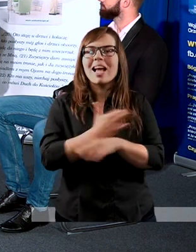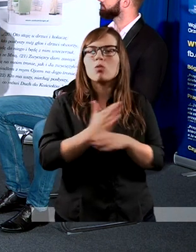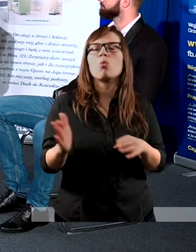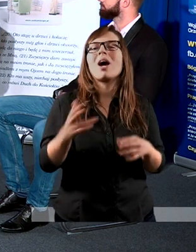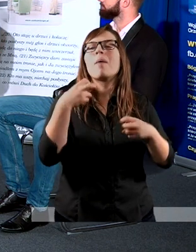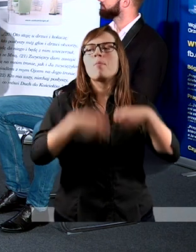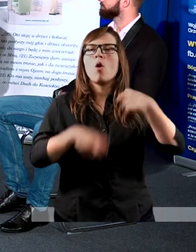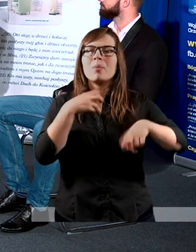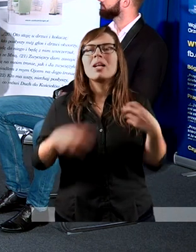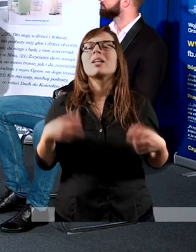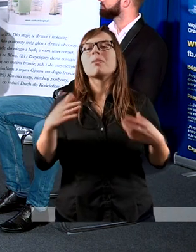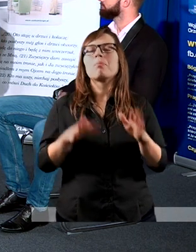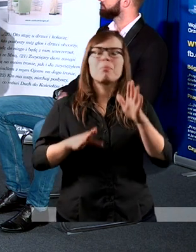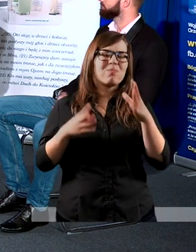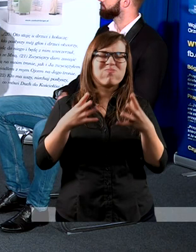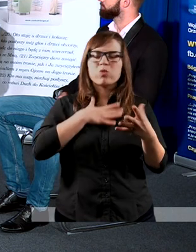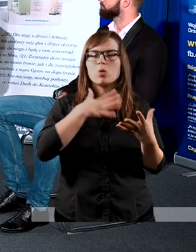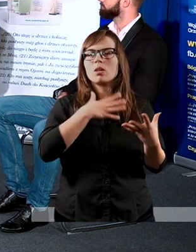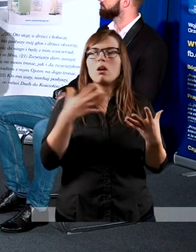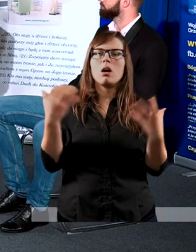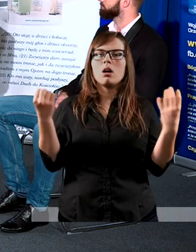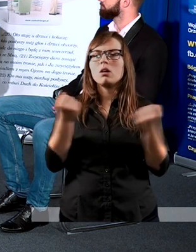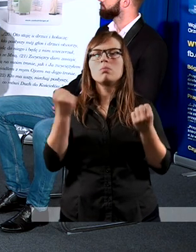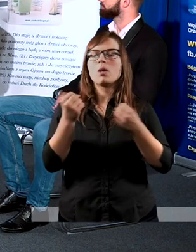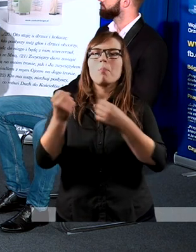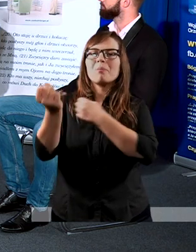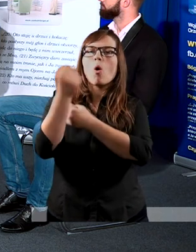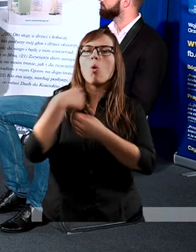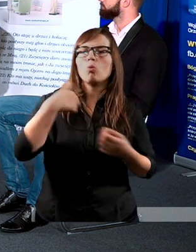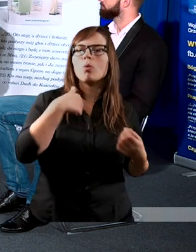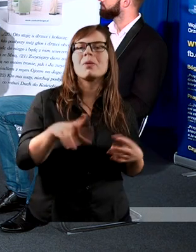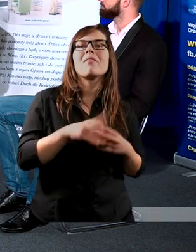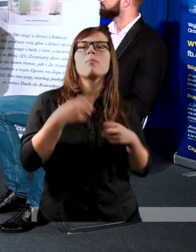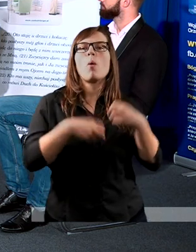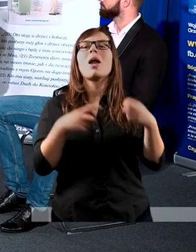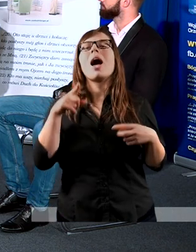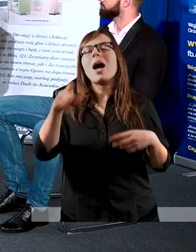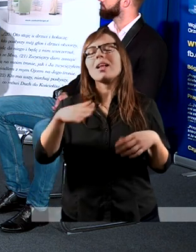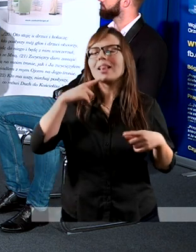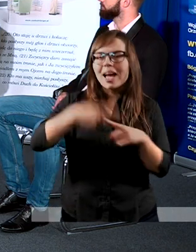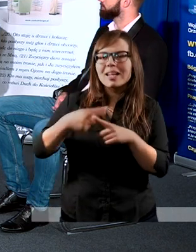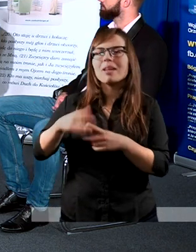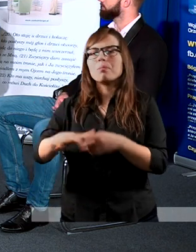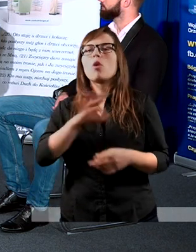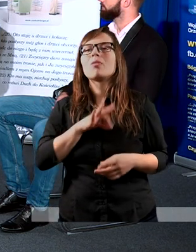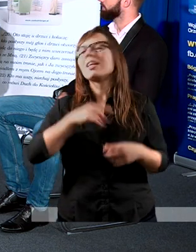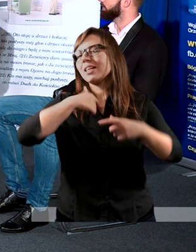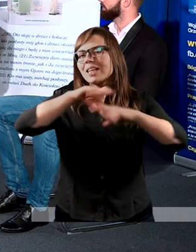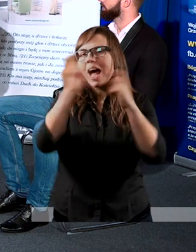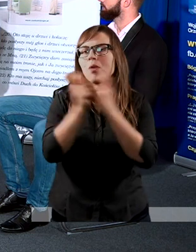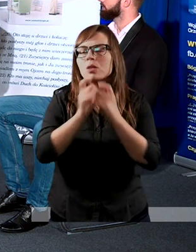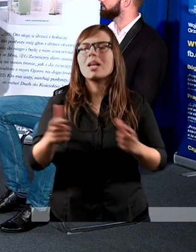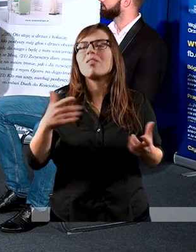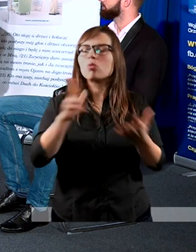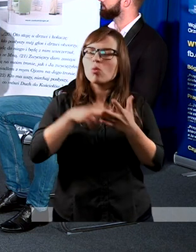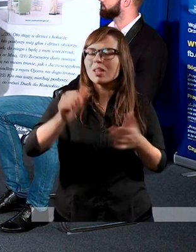problemy przerastają go też w tej pracy. Tomek jest jeszcze młodą osobą, a przecież podejmuje decyzje jako lekarz,